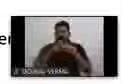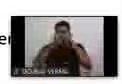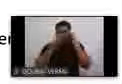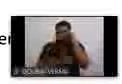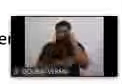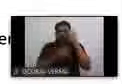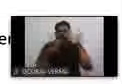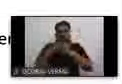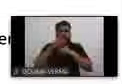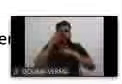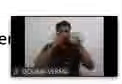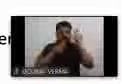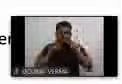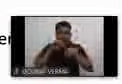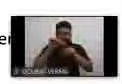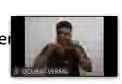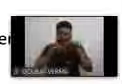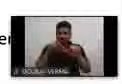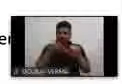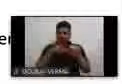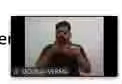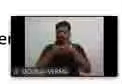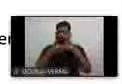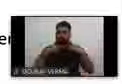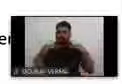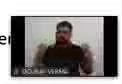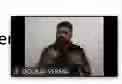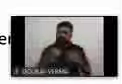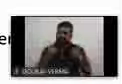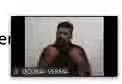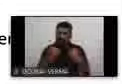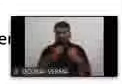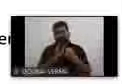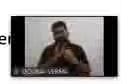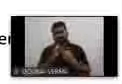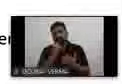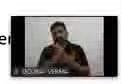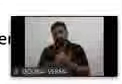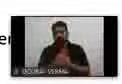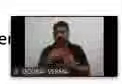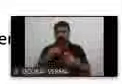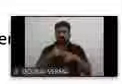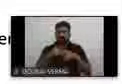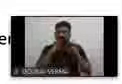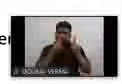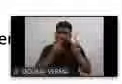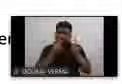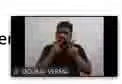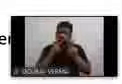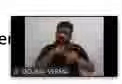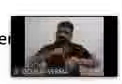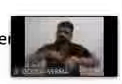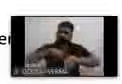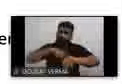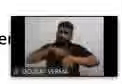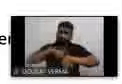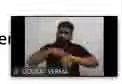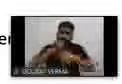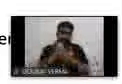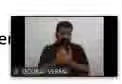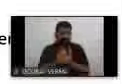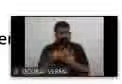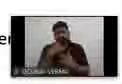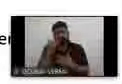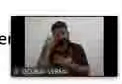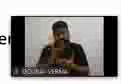प्रोसेसिंग, इट नीड्स ए ग्रेट डील ऑफ एनर्जी. सो हमको हर बहुत टाइम ऑब्जर्व करना पड़ेगा. एंड आई वुड ऑल्सो सजेस्ट दैट